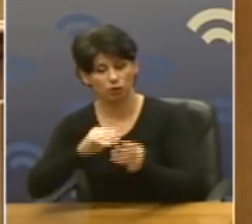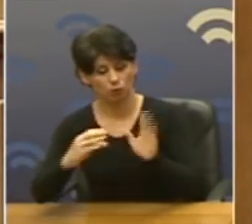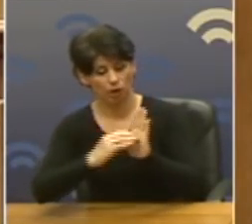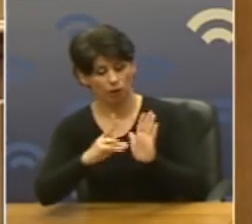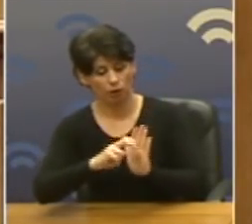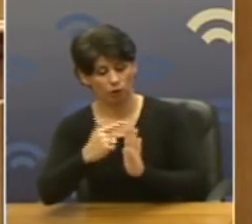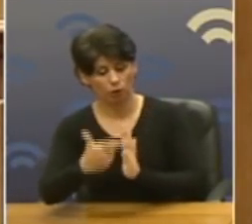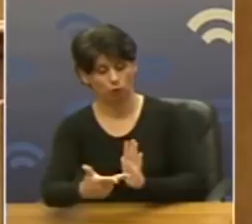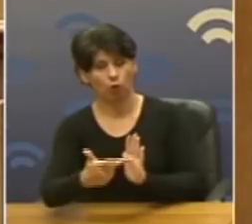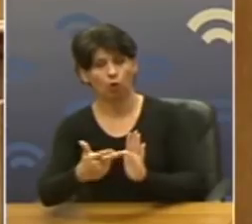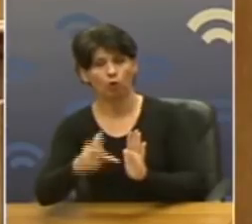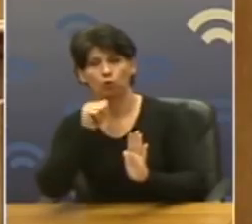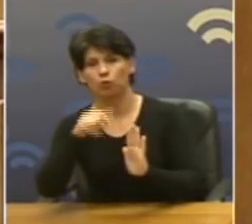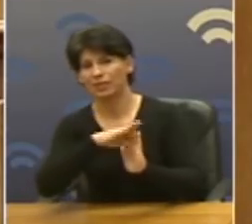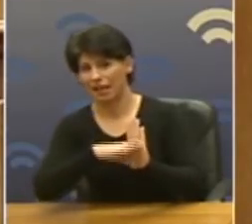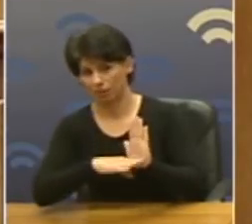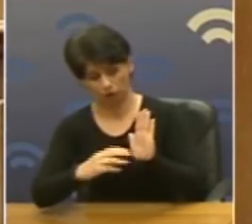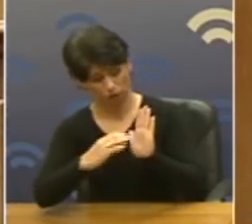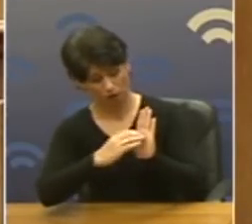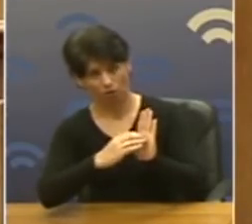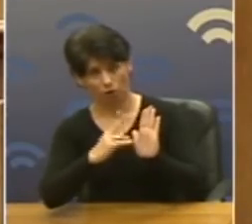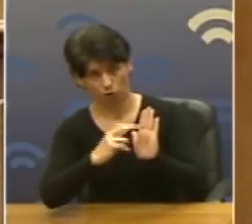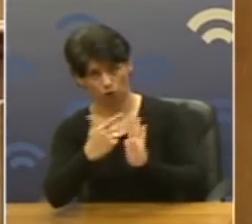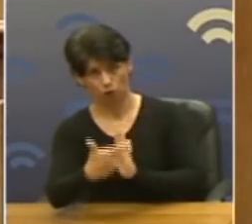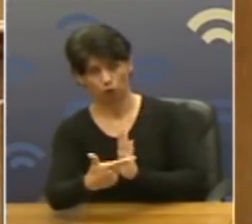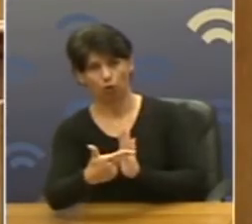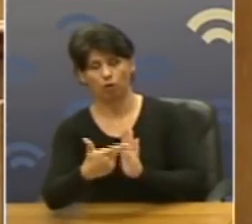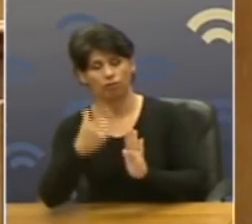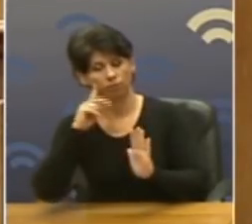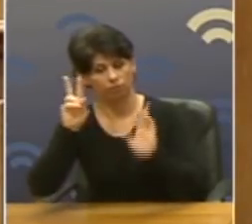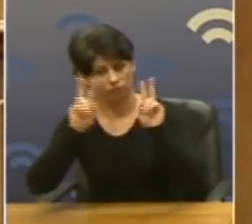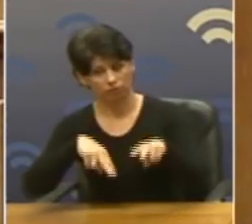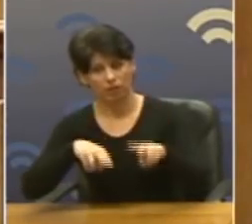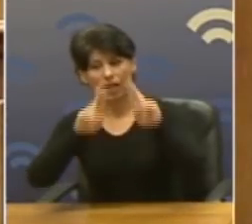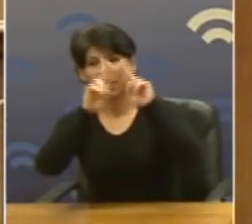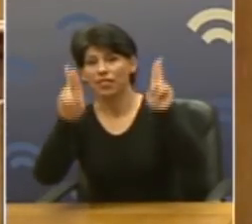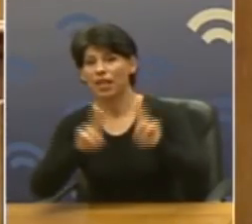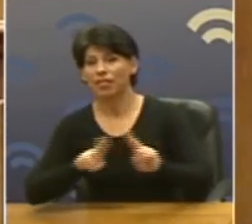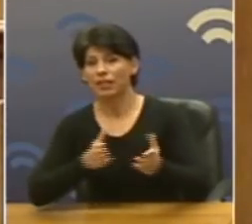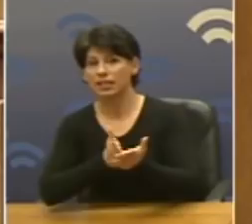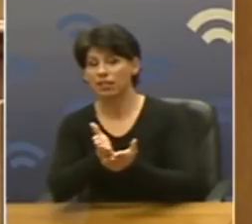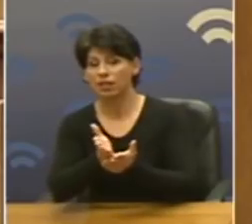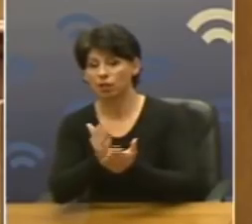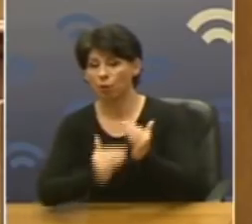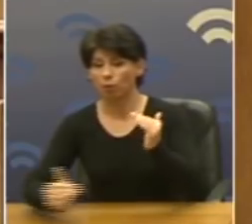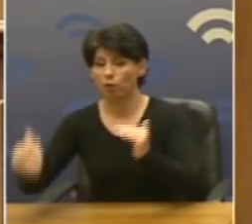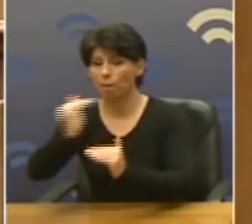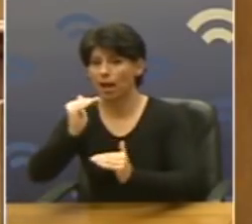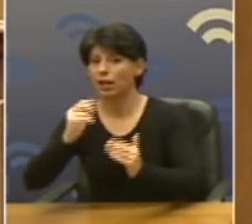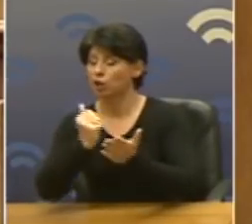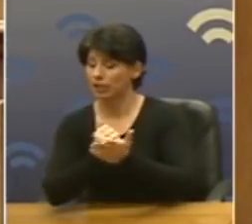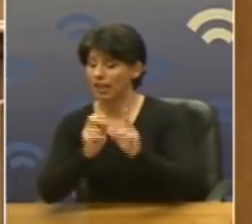του Συντάγματος, με την οποία αναγνωρίζεται η υπεροχή του διεθνούς δικαίου και των διεθνών